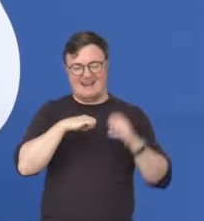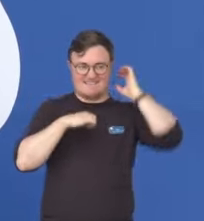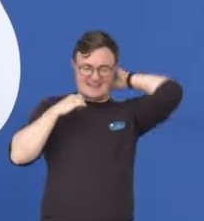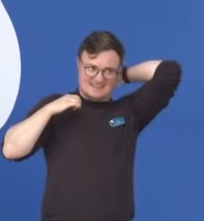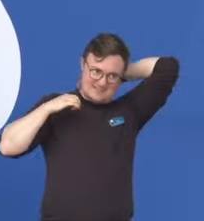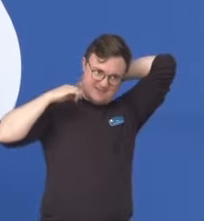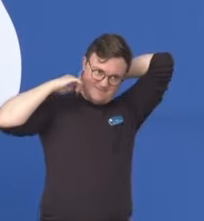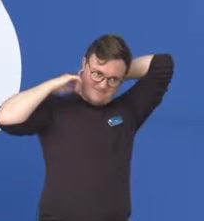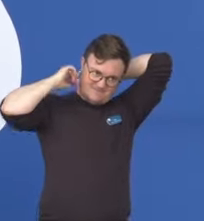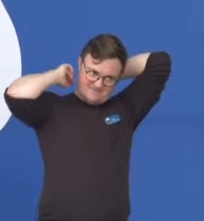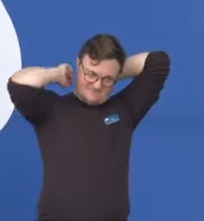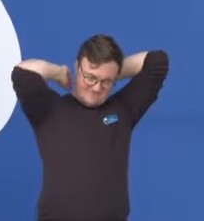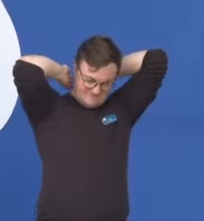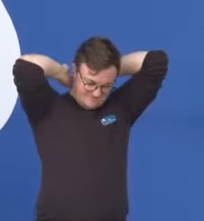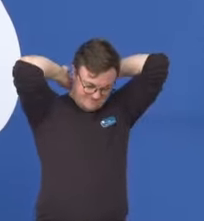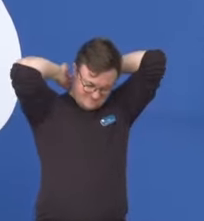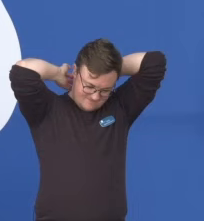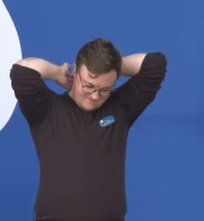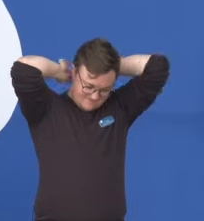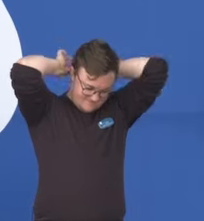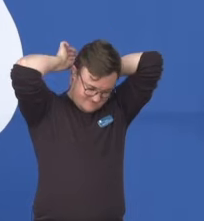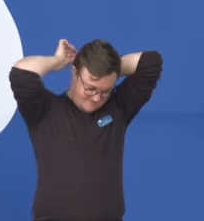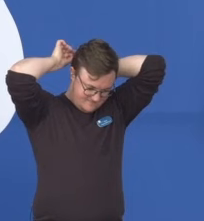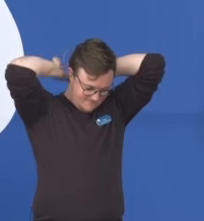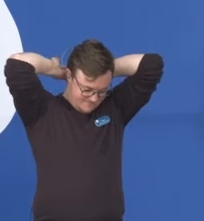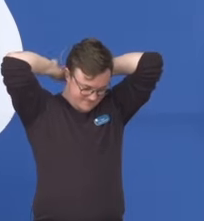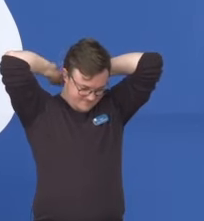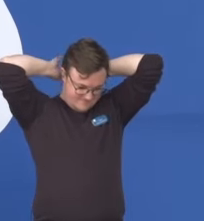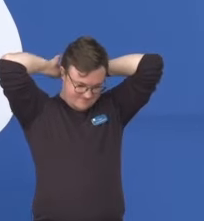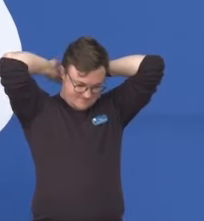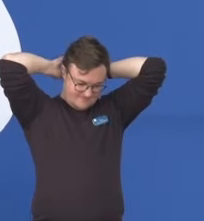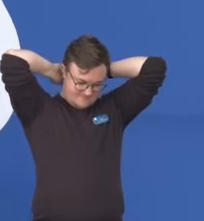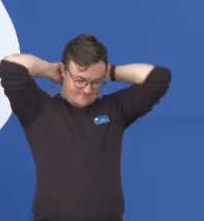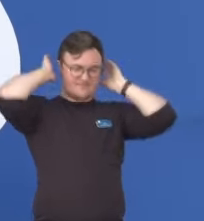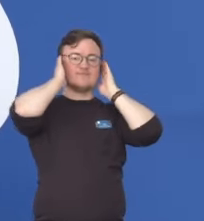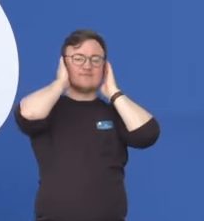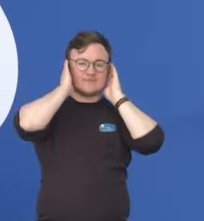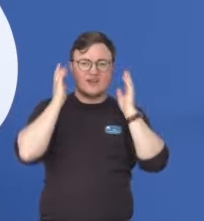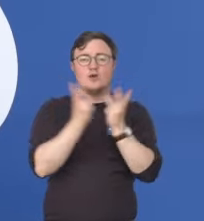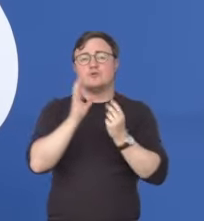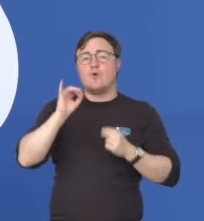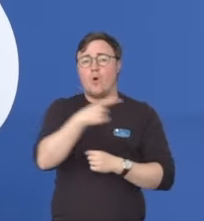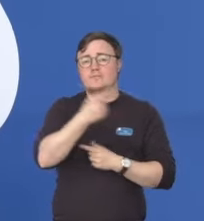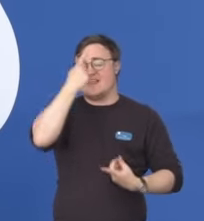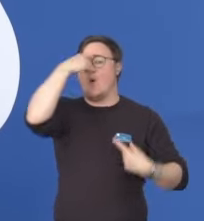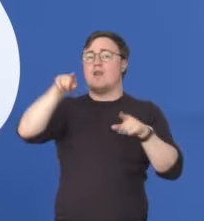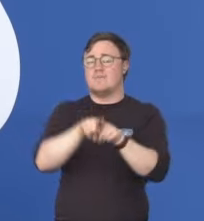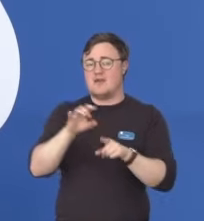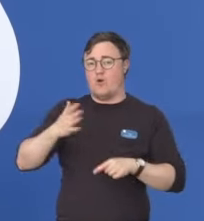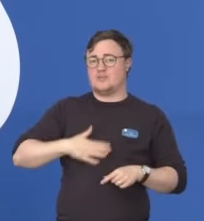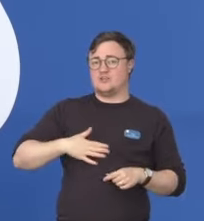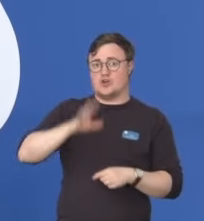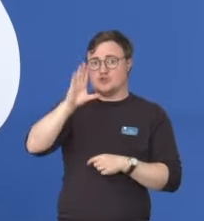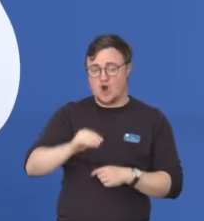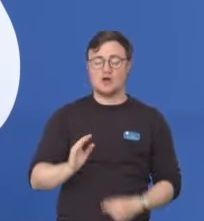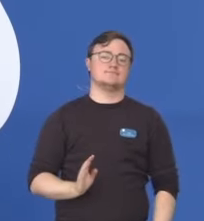då ska ni alltså räcka upp handen om ni håller med, eller ni tycker ja, då åker den upp. Okej, det här är pedagogiskt för alla